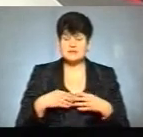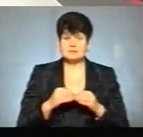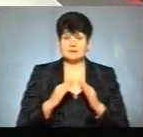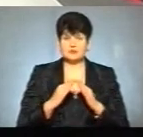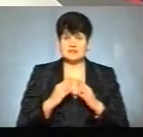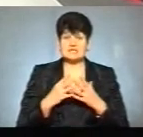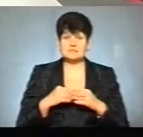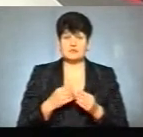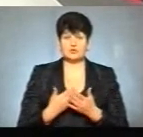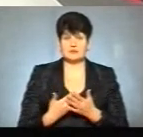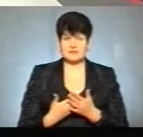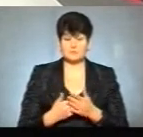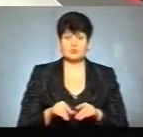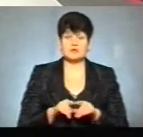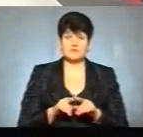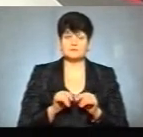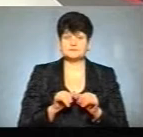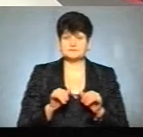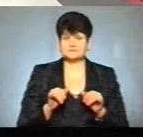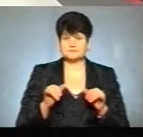сімейного типу. Також зростає